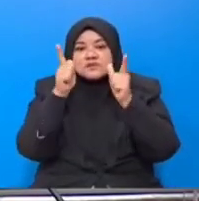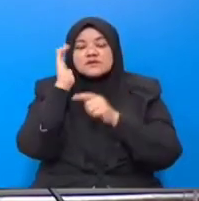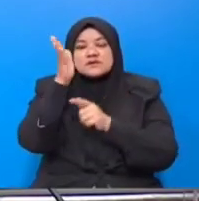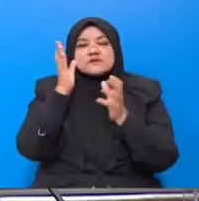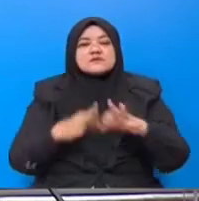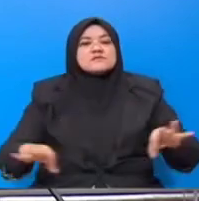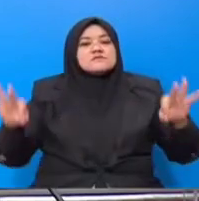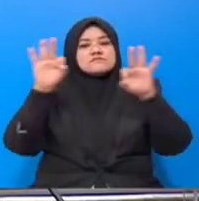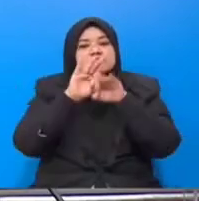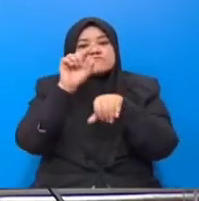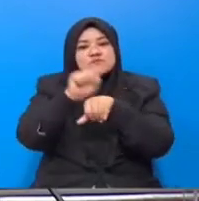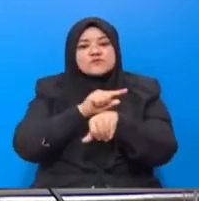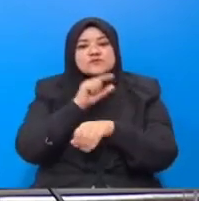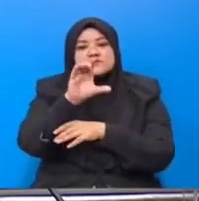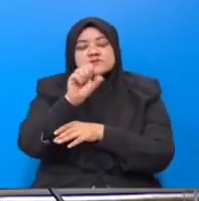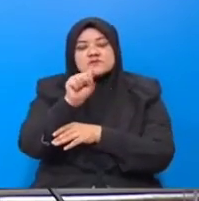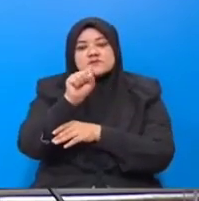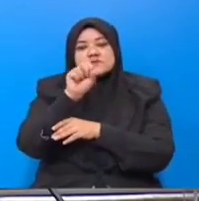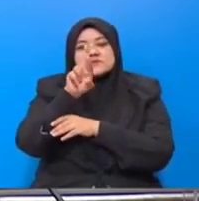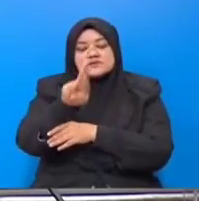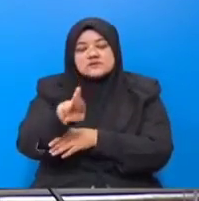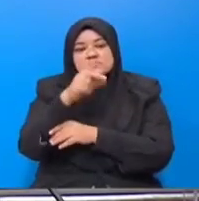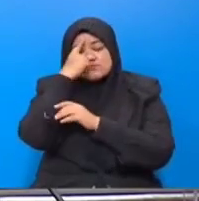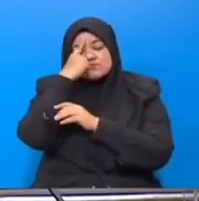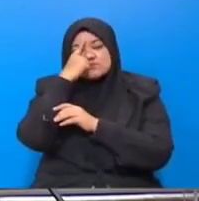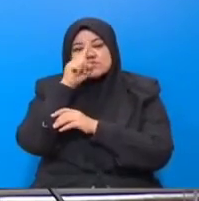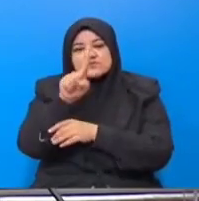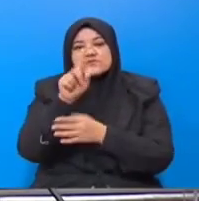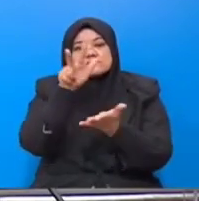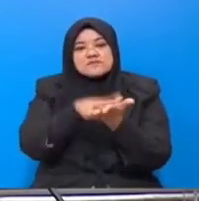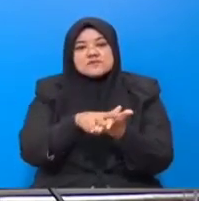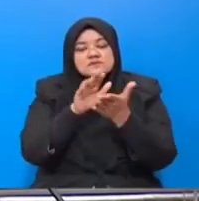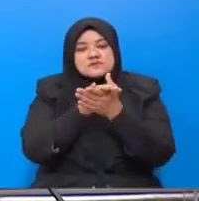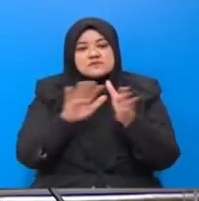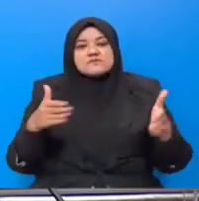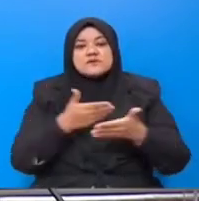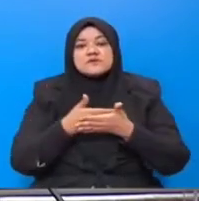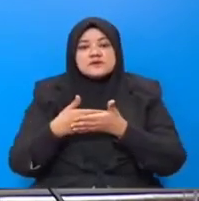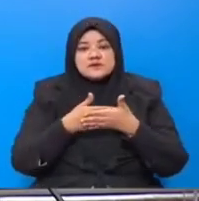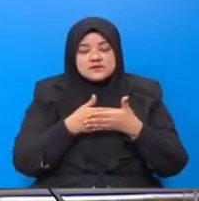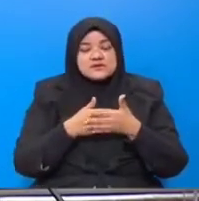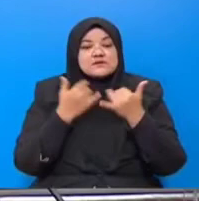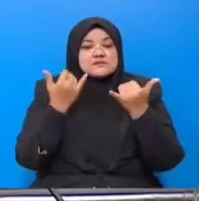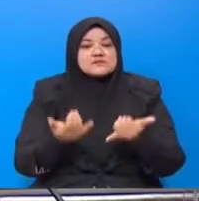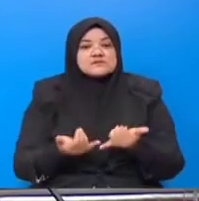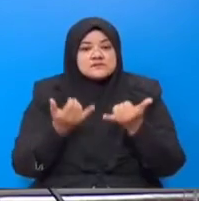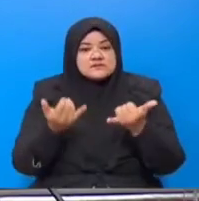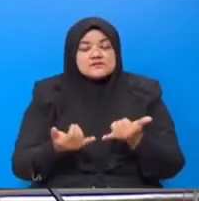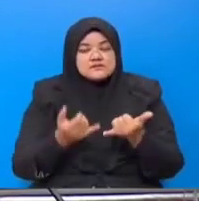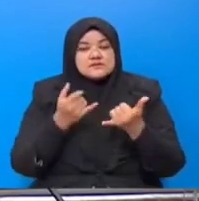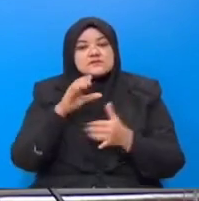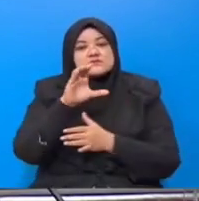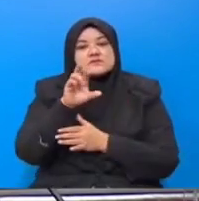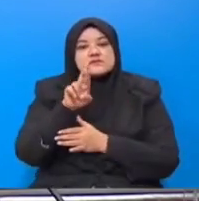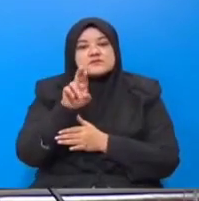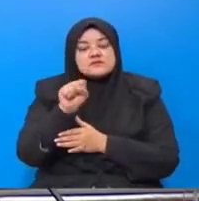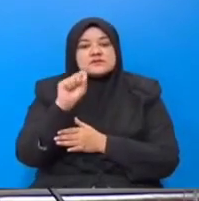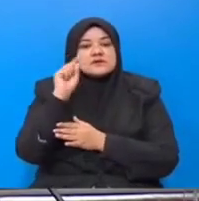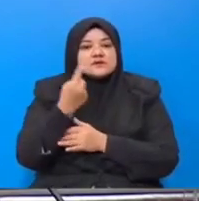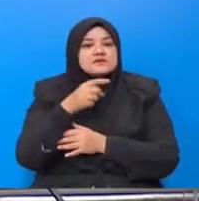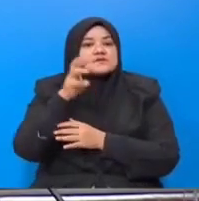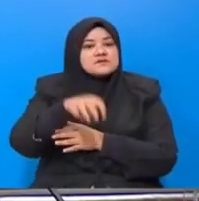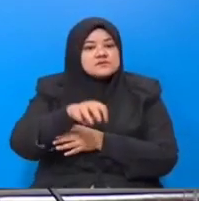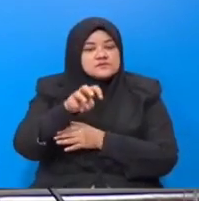menyadari akan kepentingan penggunaan CRS bagi menjamin keselamatan anak-anak mereka buat masa ini pemakaian CRS